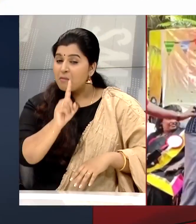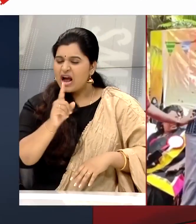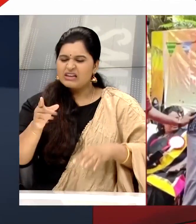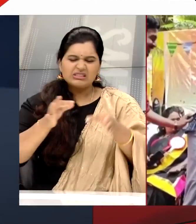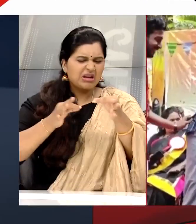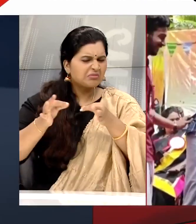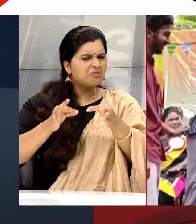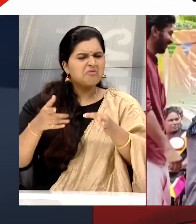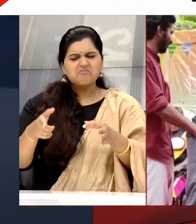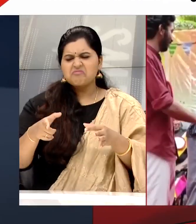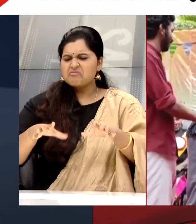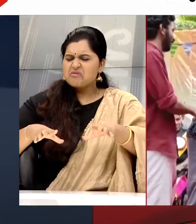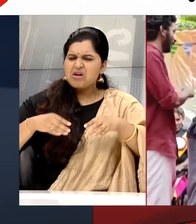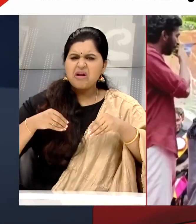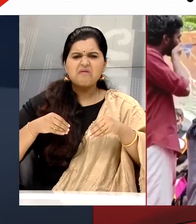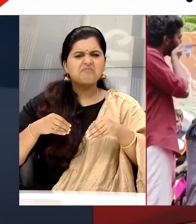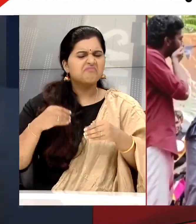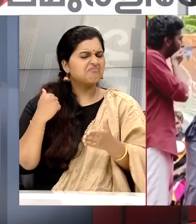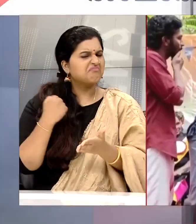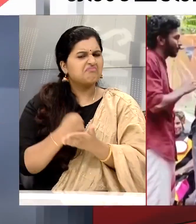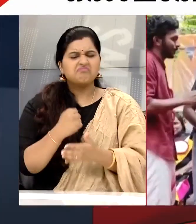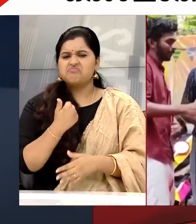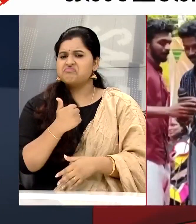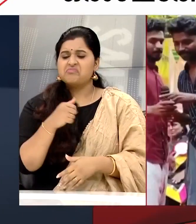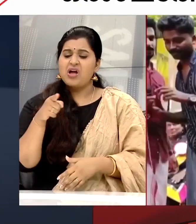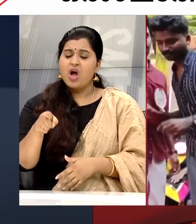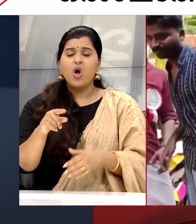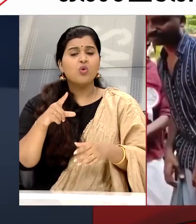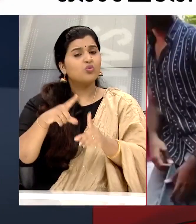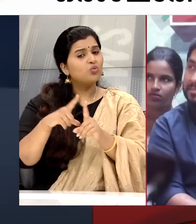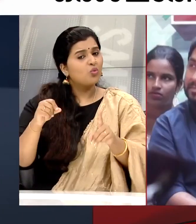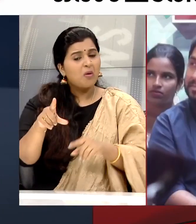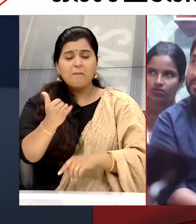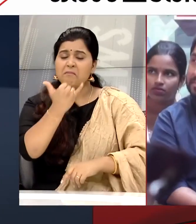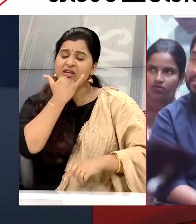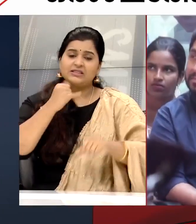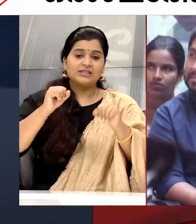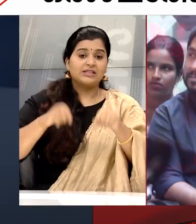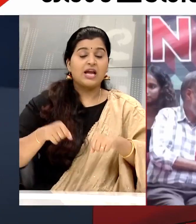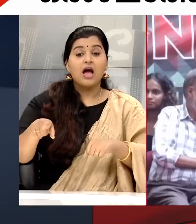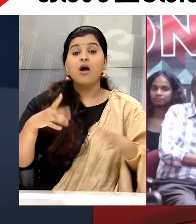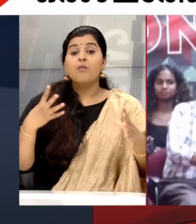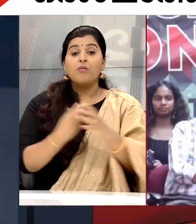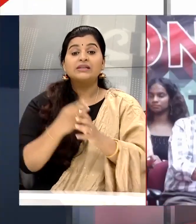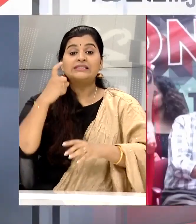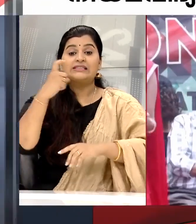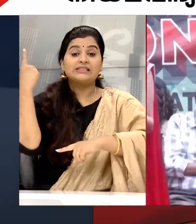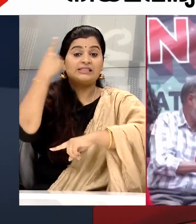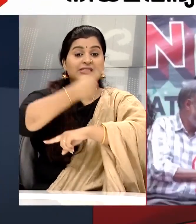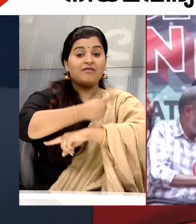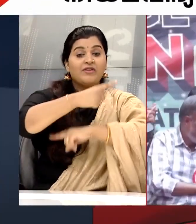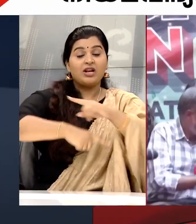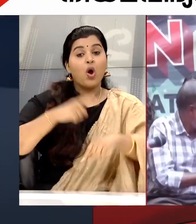തൃപ്തിയില്ല. വിഷ്ണു ചെയ്ത തെറ്റാണ് എന്ന സ്റ്റാഫ് കൗൺസിലിന് ബോധ്യമായി. ഇതിൻ്റെ അടിസ്ഥാനത്തിലാണ് 7 ദിവസത്തേക്ക് വിഷ്ണുവിനെ സസ്പെൻഡ്